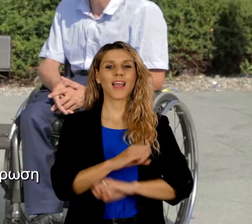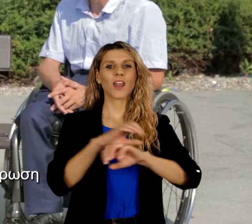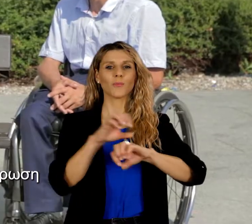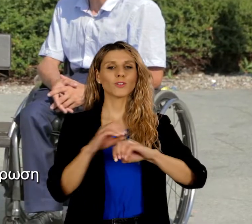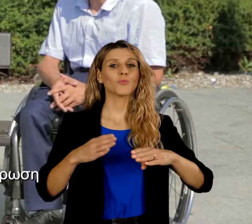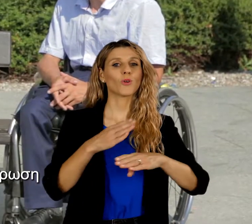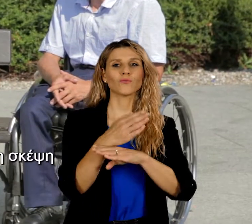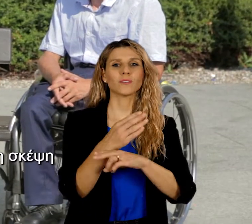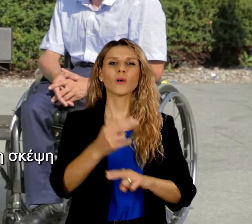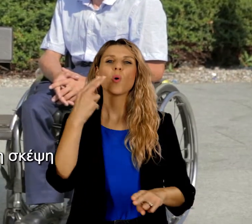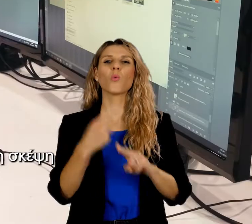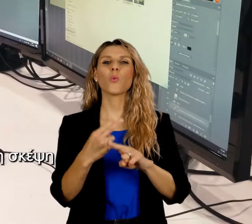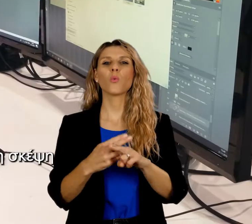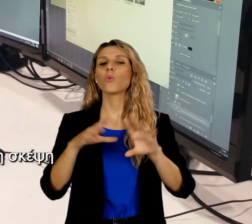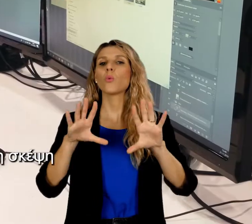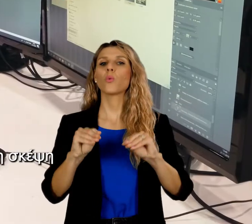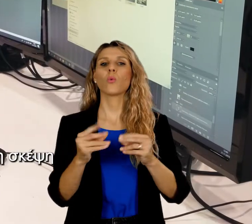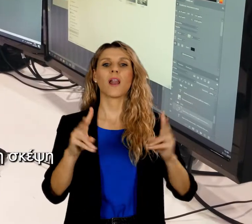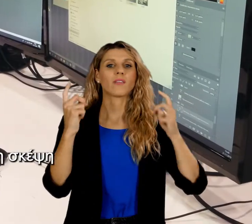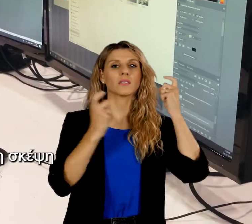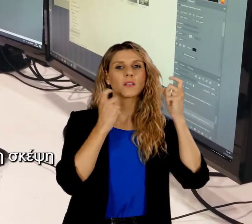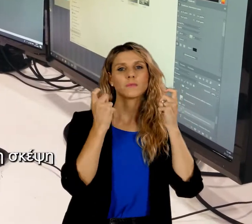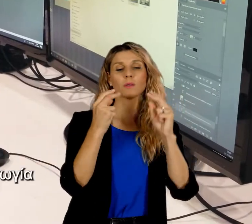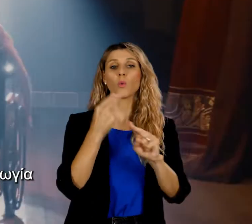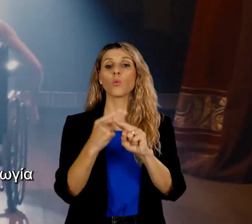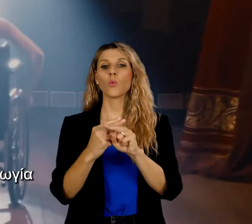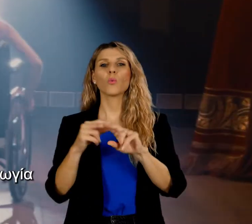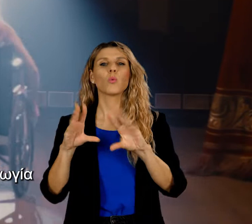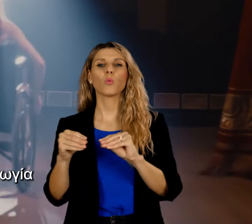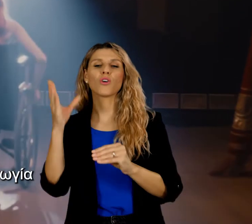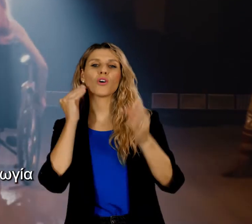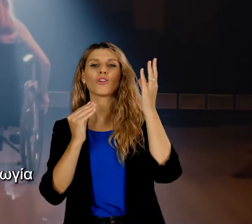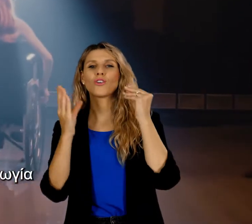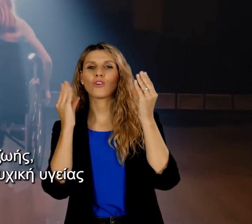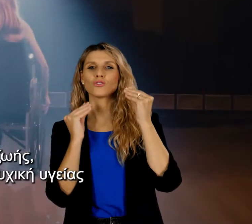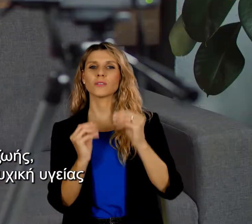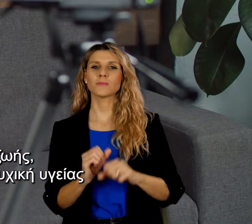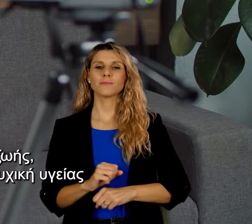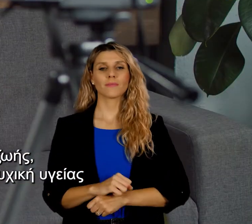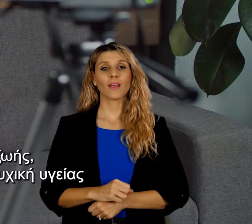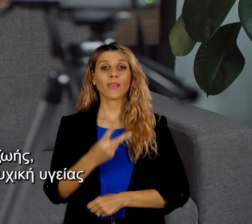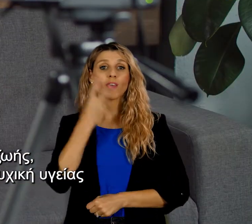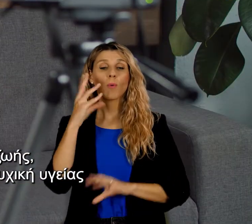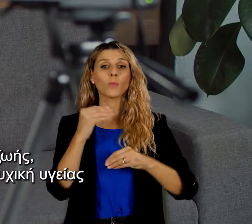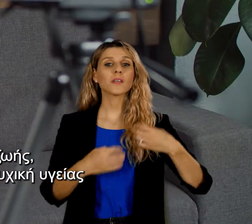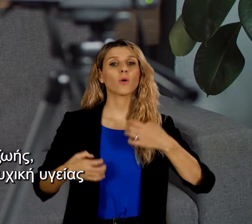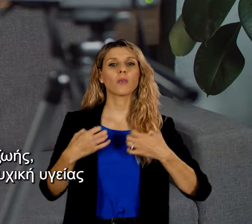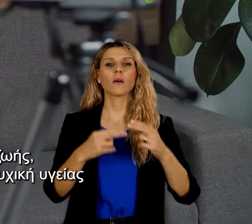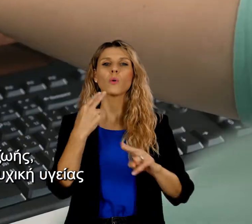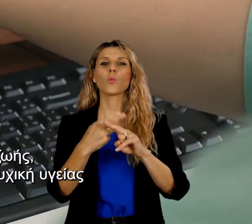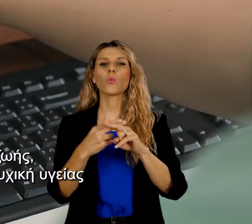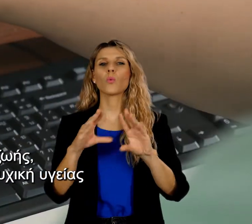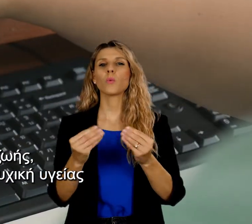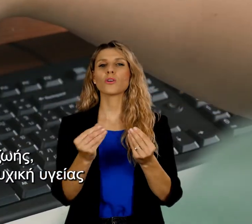Πρόσβαση στην ενημέρωση. Θεμέλιο για την ελεύθερη σκέψη και διανόηση. Δικαίωμα στην ψυχαγωγία. Συστατικό ποιότητα ζωής,